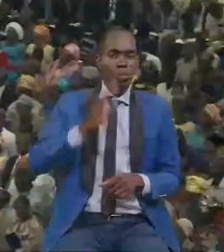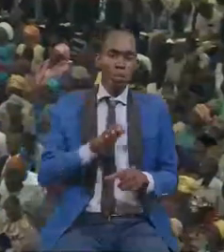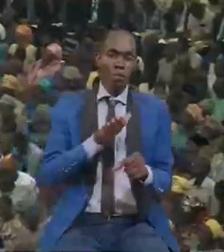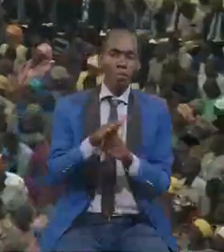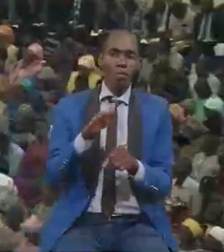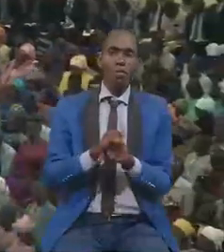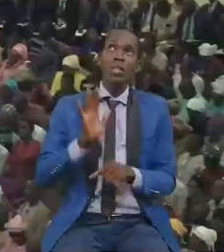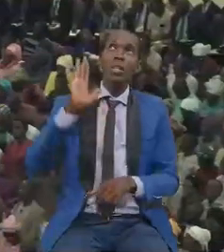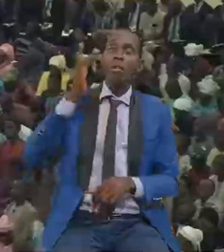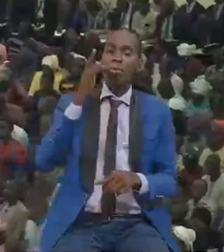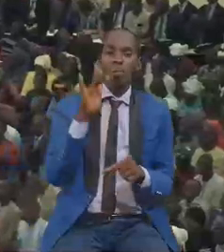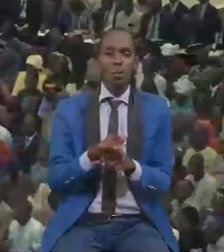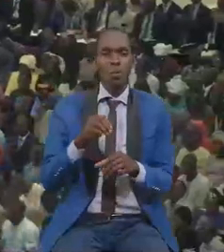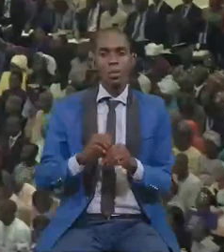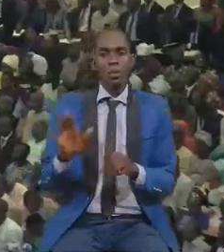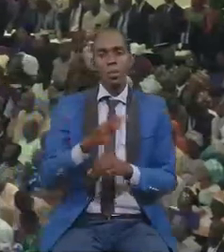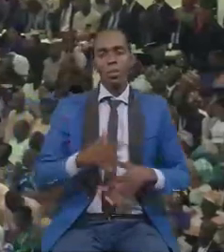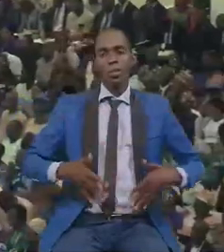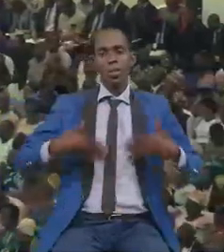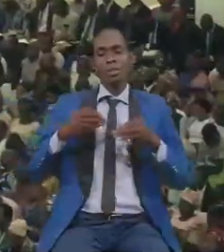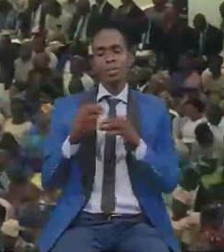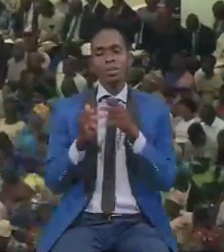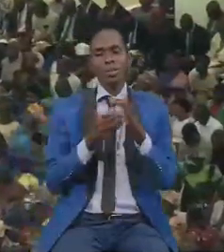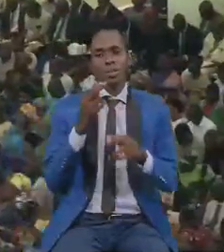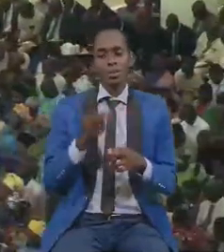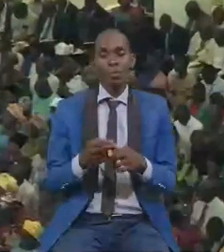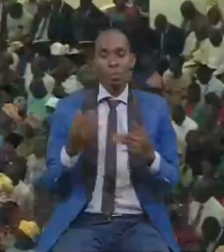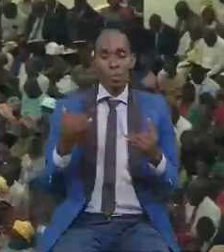votre vie au nom de Jésus. Voyons.